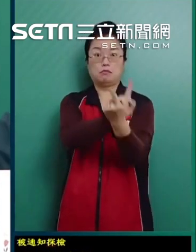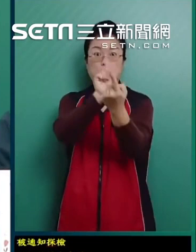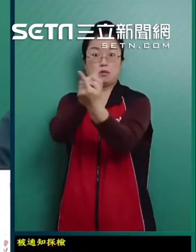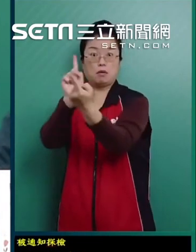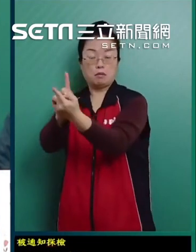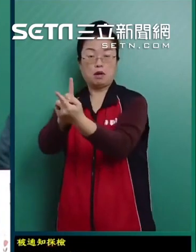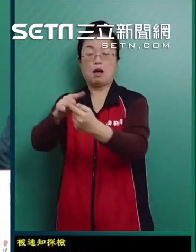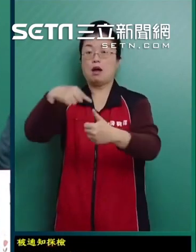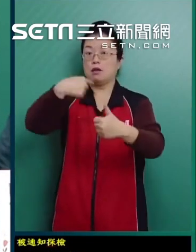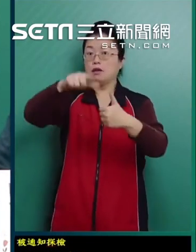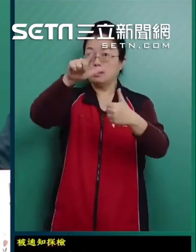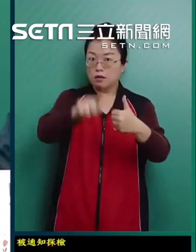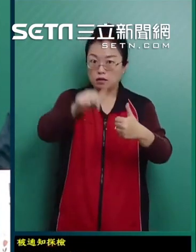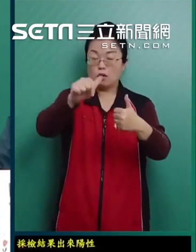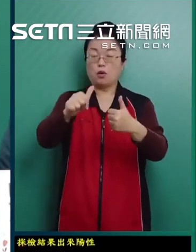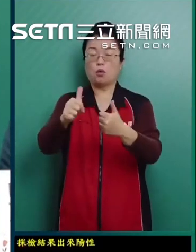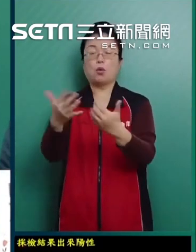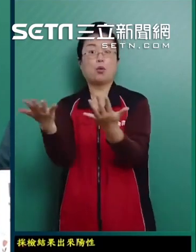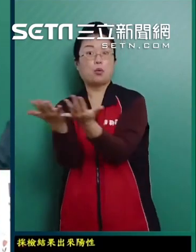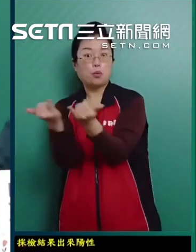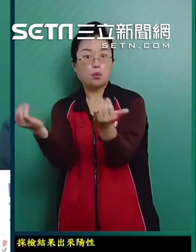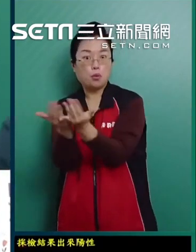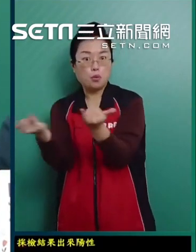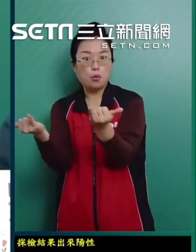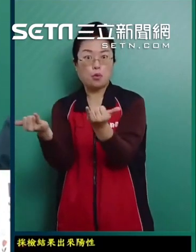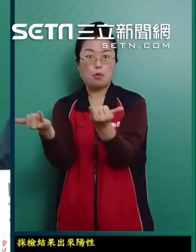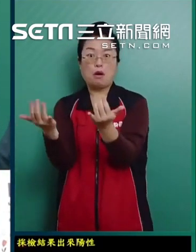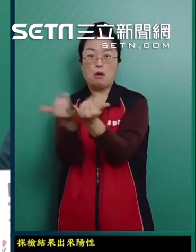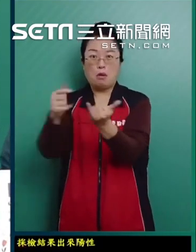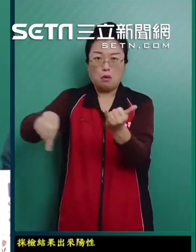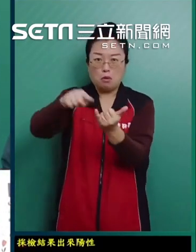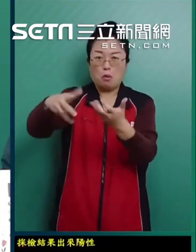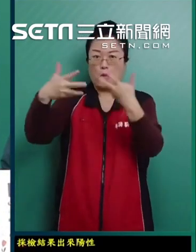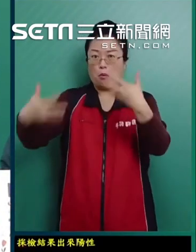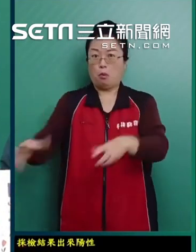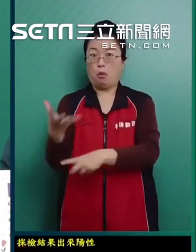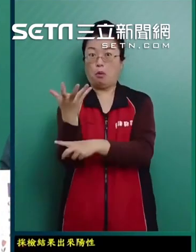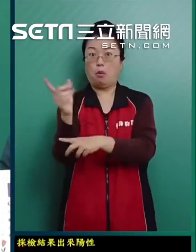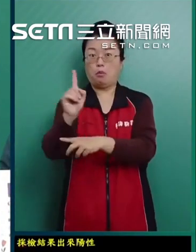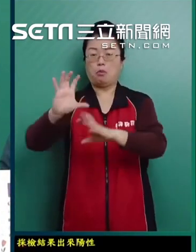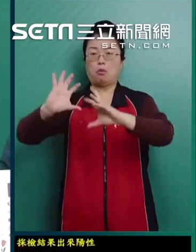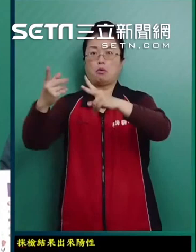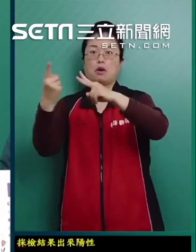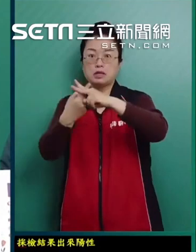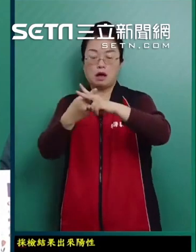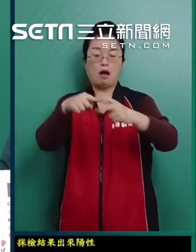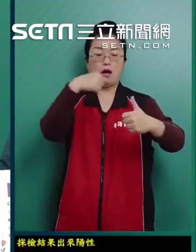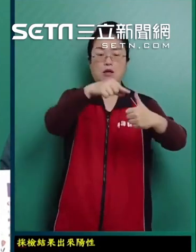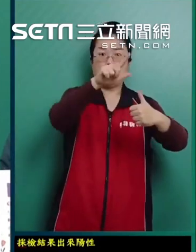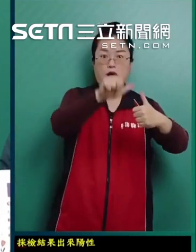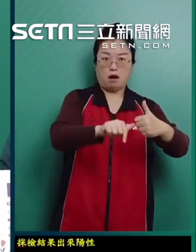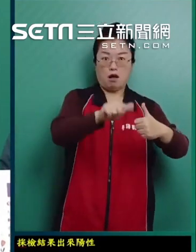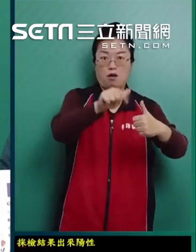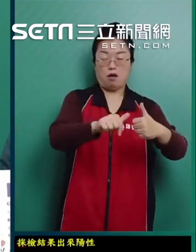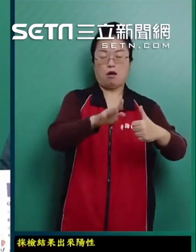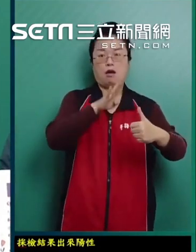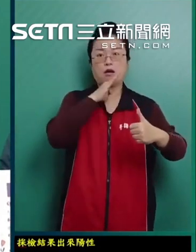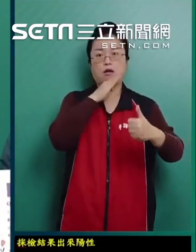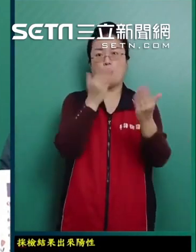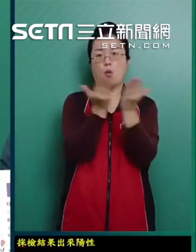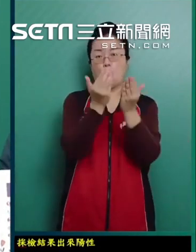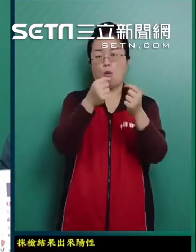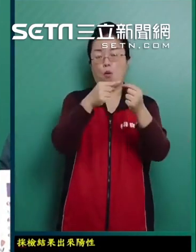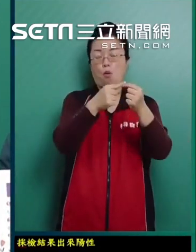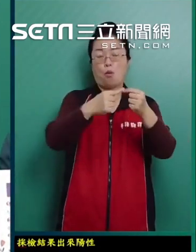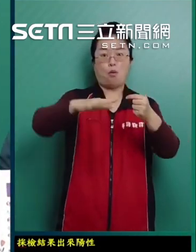师，还有其他的学员，主要是国小生为主，队服老师是高中生，还有该校的教职